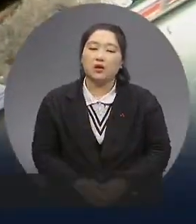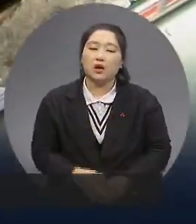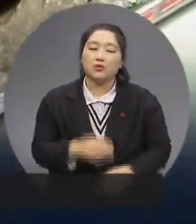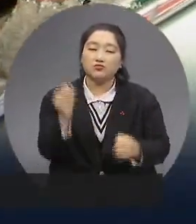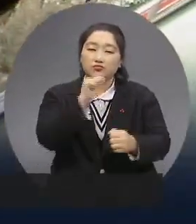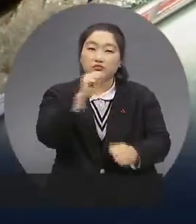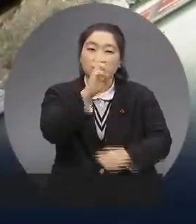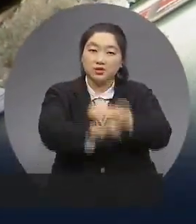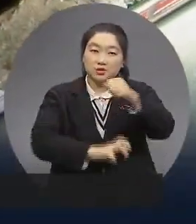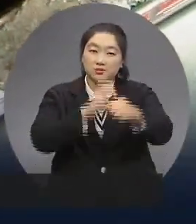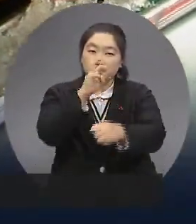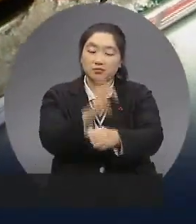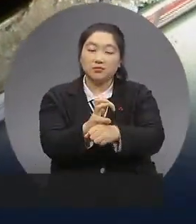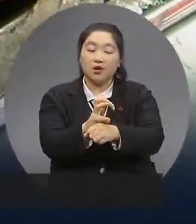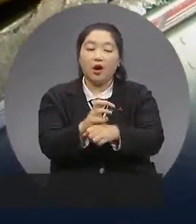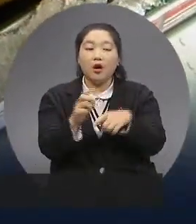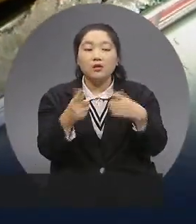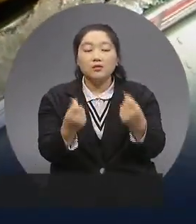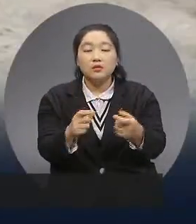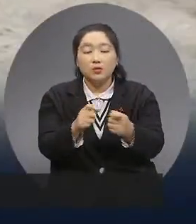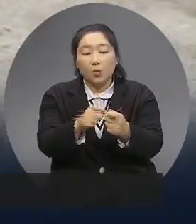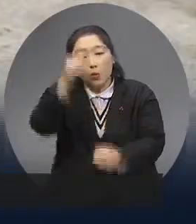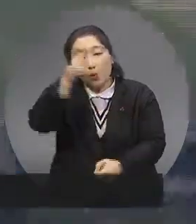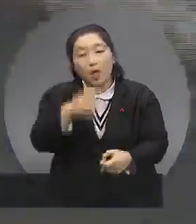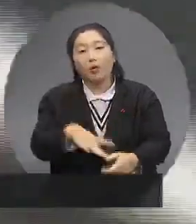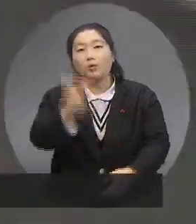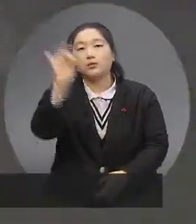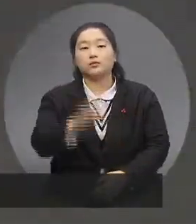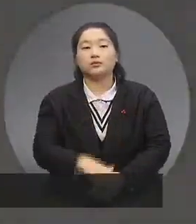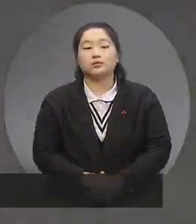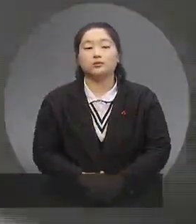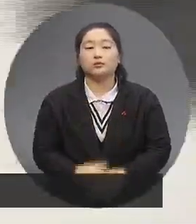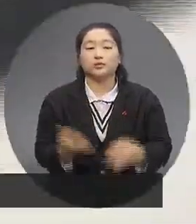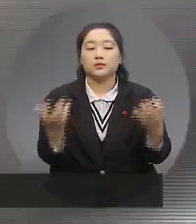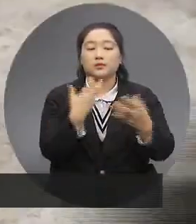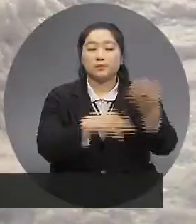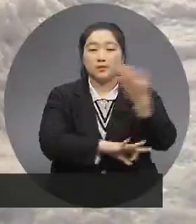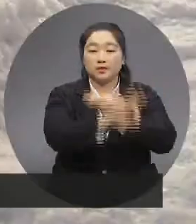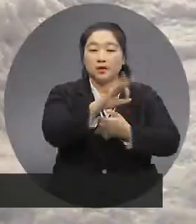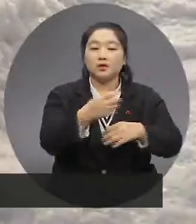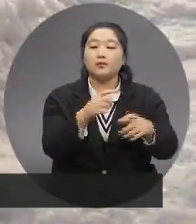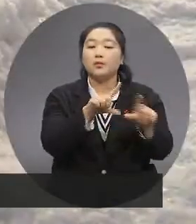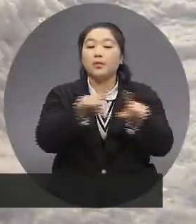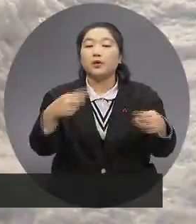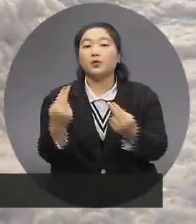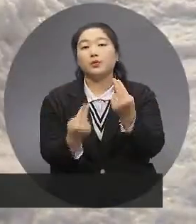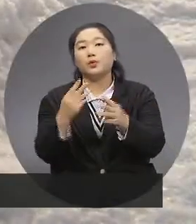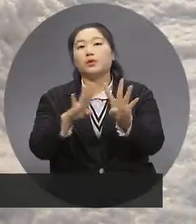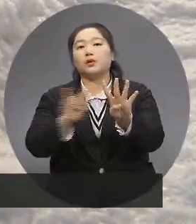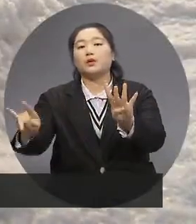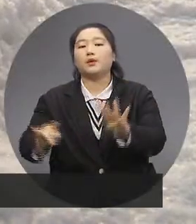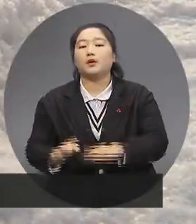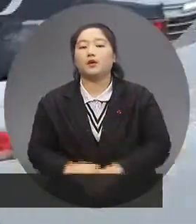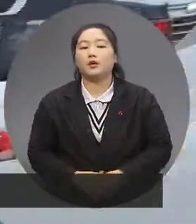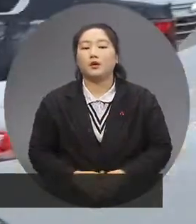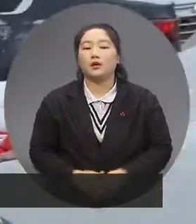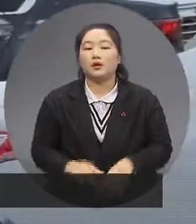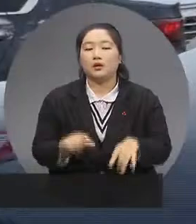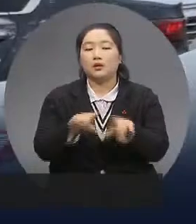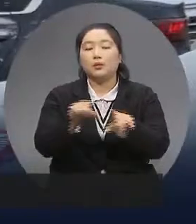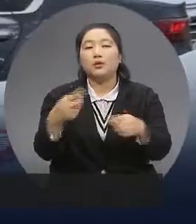운전했는데 이렇게 오래 걸린 건 처음이요. 출근 시간은 평소에 4배 가까이 걸렸습니다.